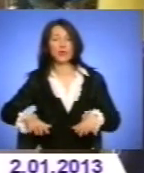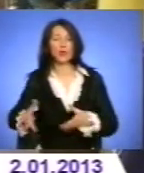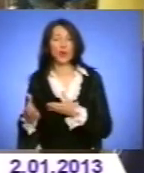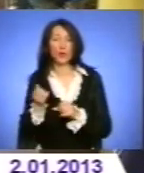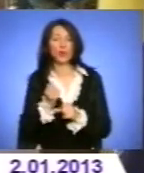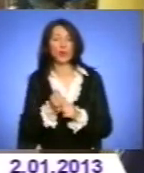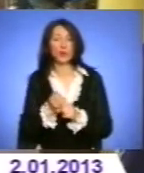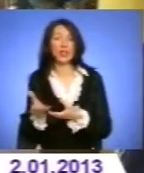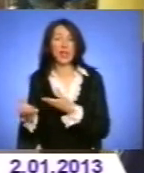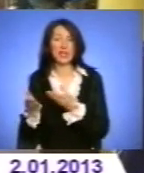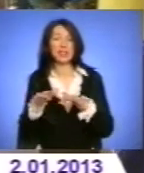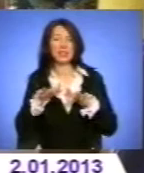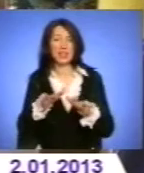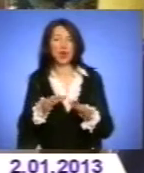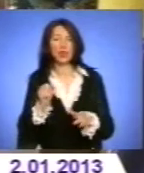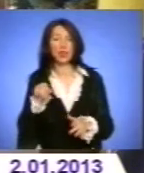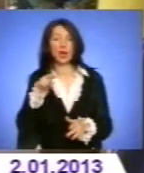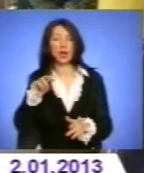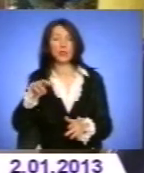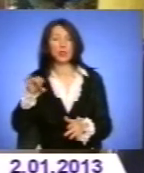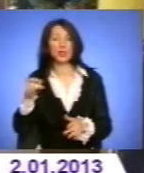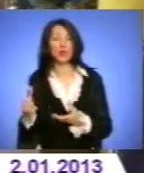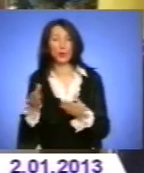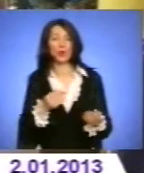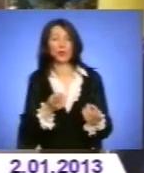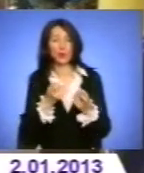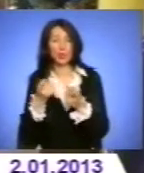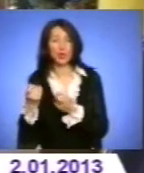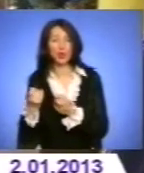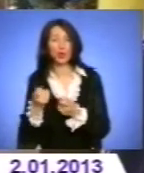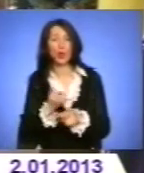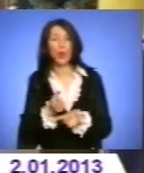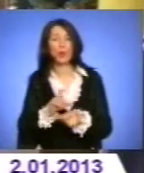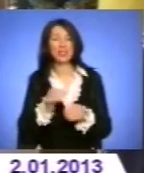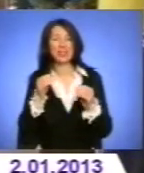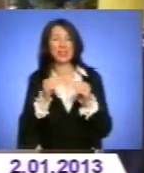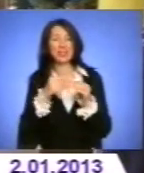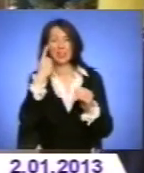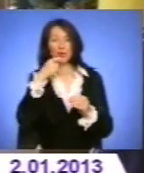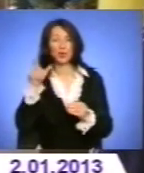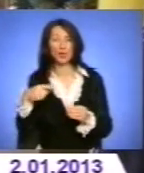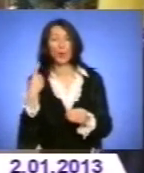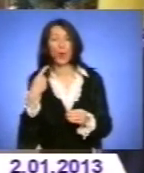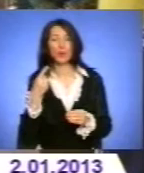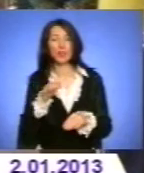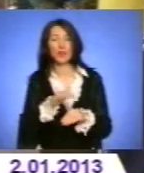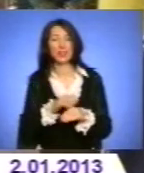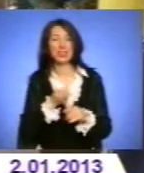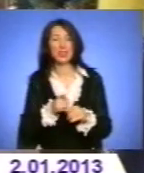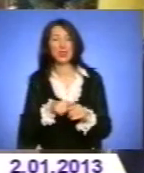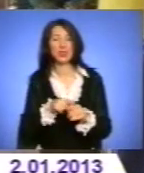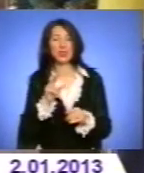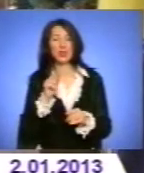впливу. За цей період притягнуто з 31 на 1 притягнуто більше 10 осіб по області. Фактично це